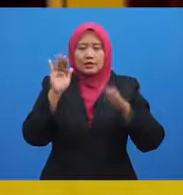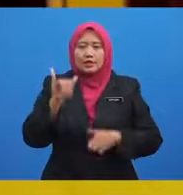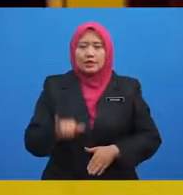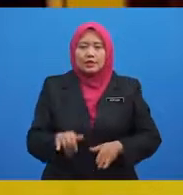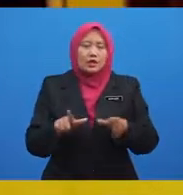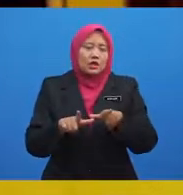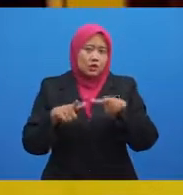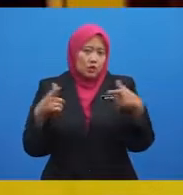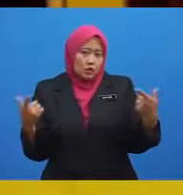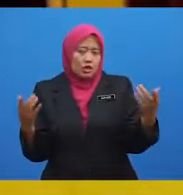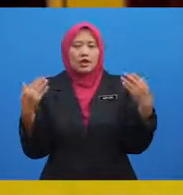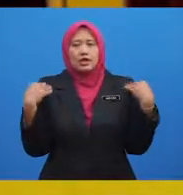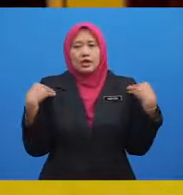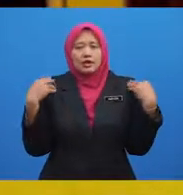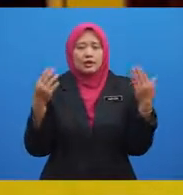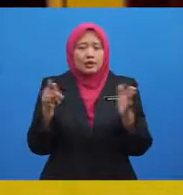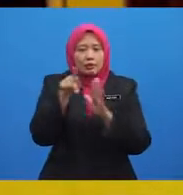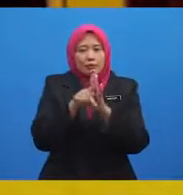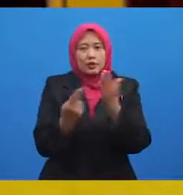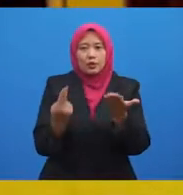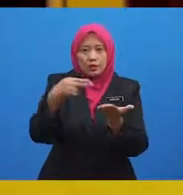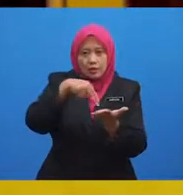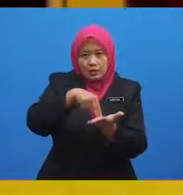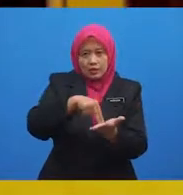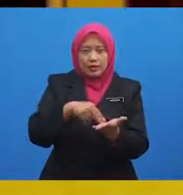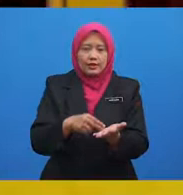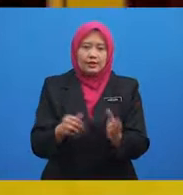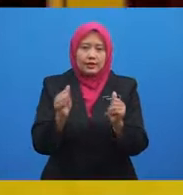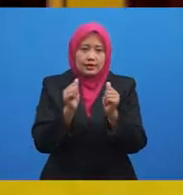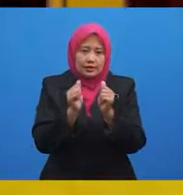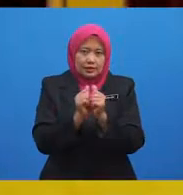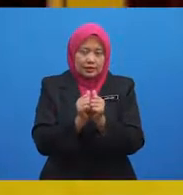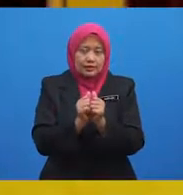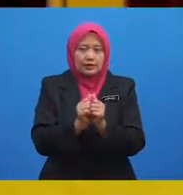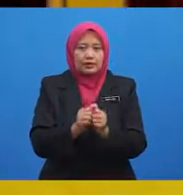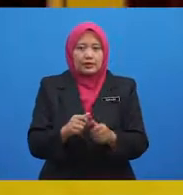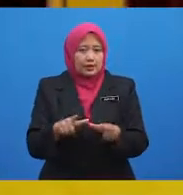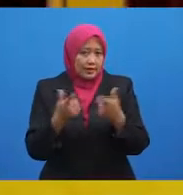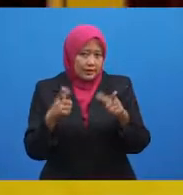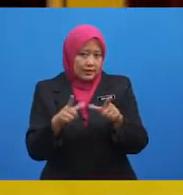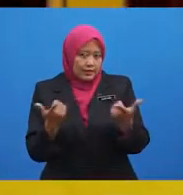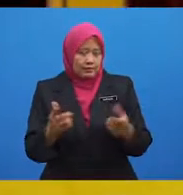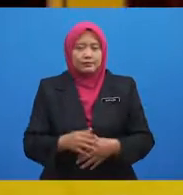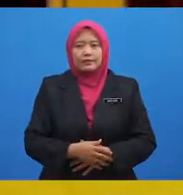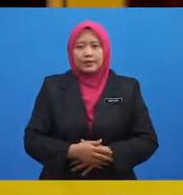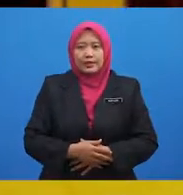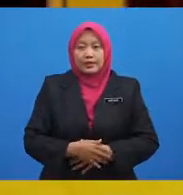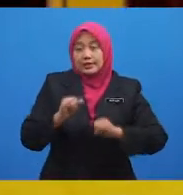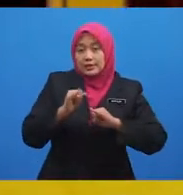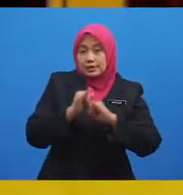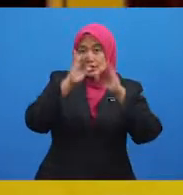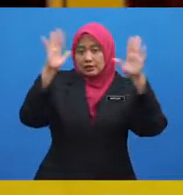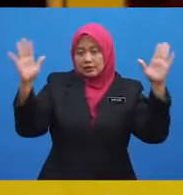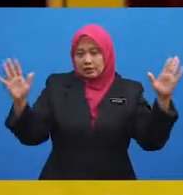seperti pengulangan dan sebagainya. Seloka berfungsi untuk menjelaskan sesuatu